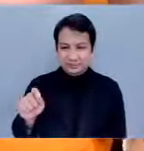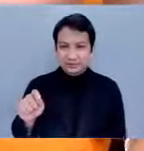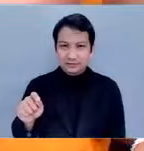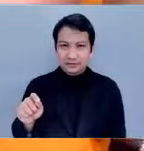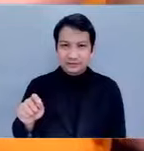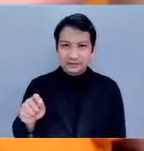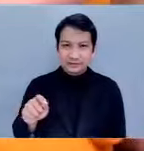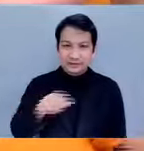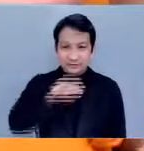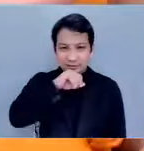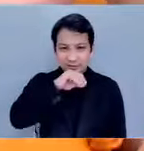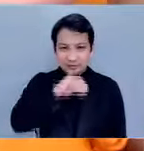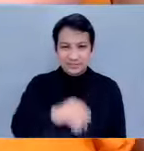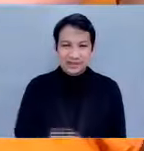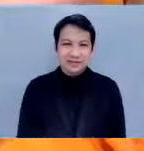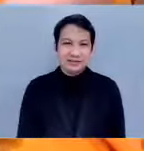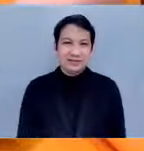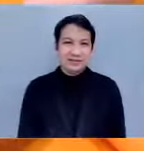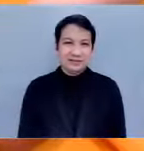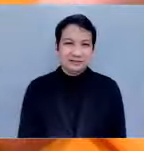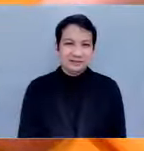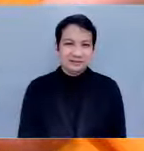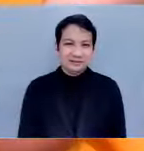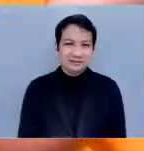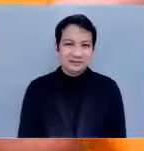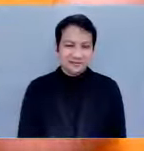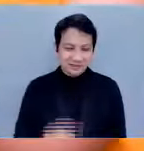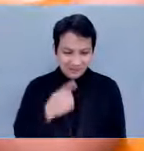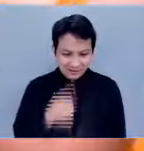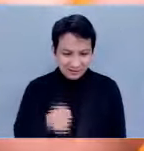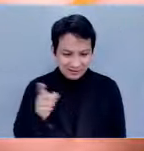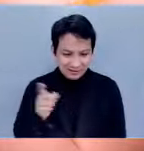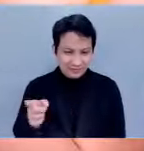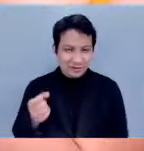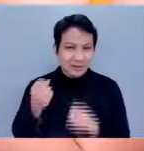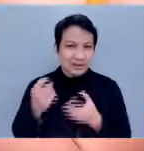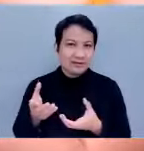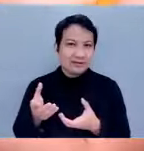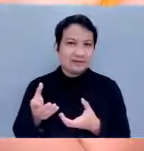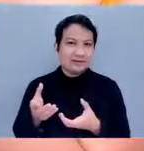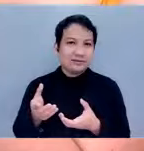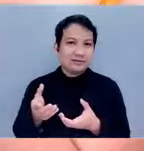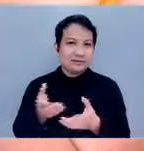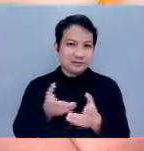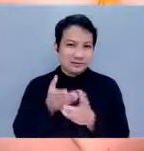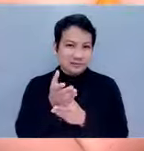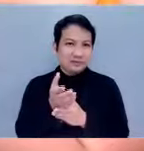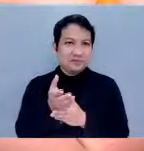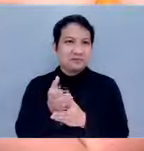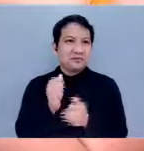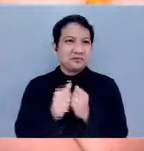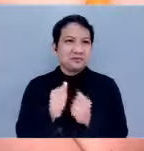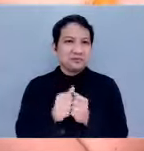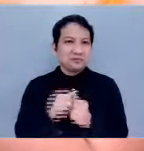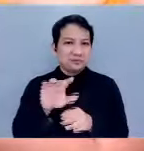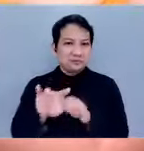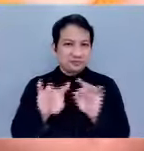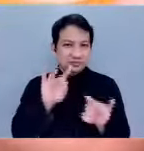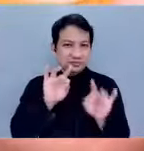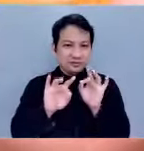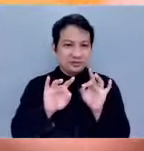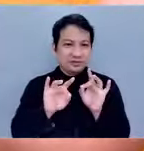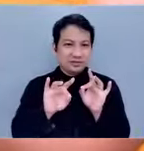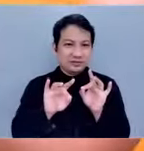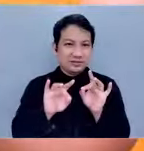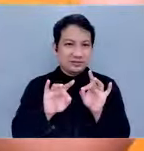lola ni Donnie doon. Pero ang sabihin ko, ang dami pero hindi siya forcing through. Yung bang hindi pinipilit sa'yo yung mga leksyon. Bigla